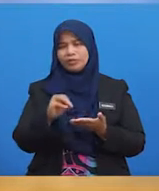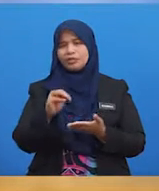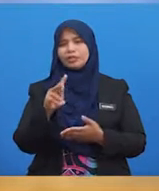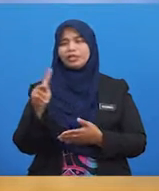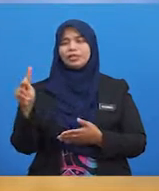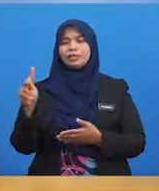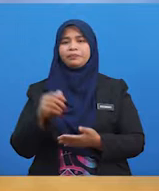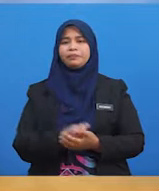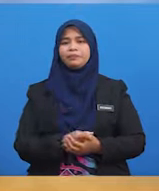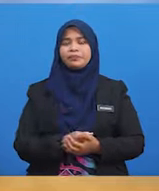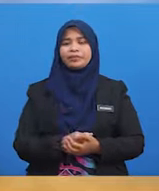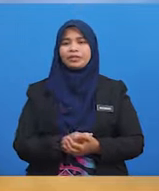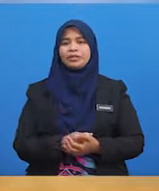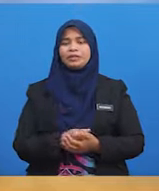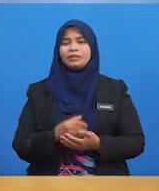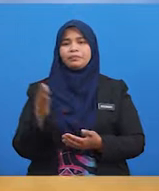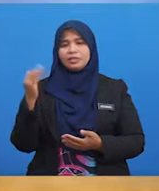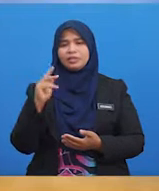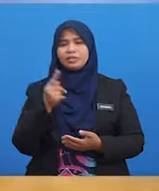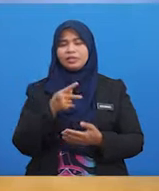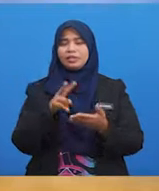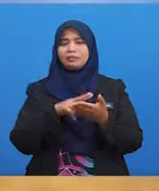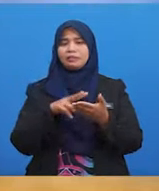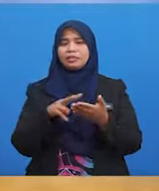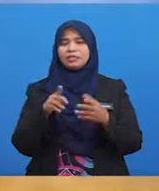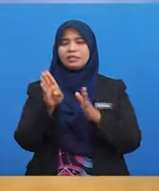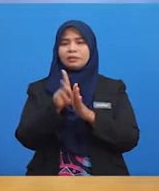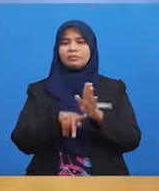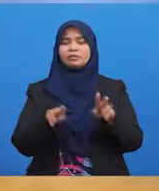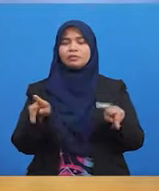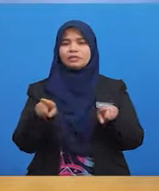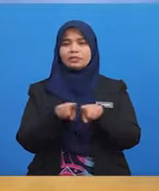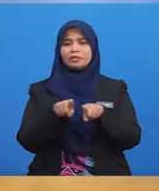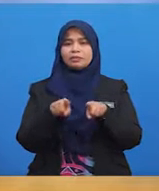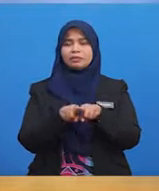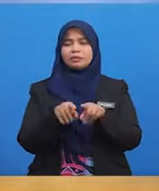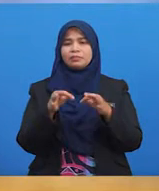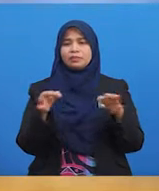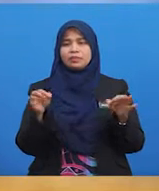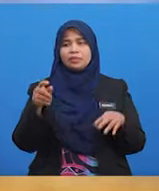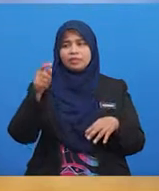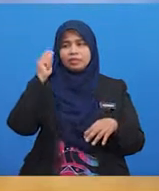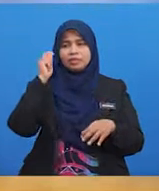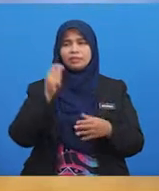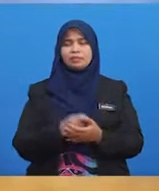dimuliakan. Mari kita baca bersama-sama ayat tadi.